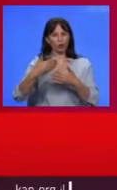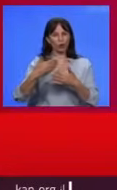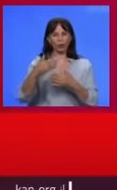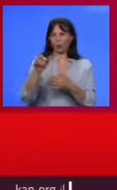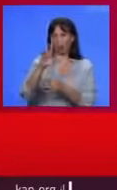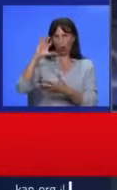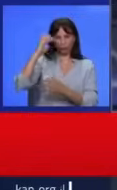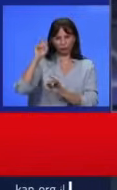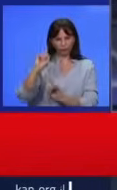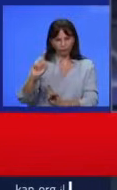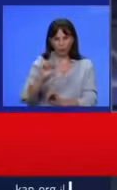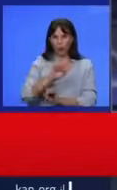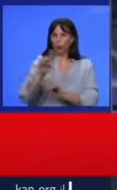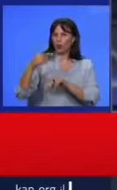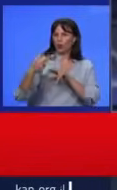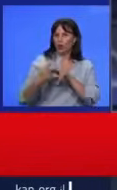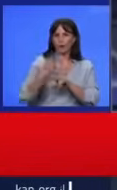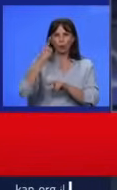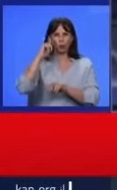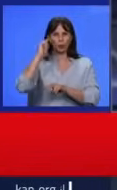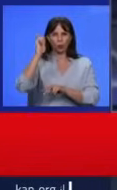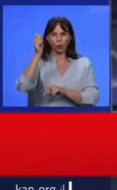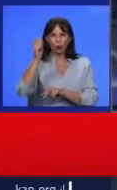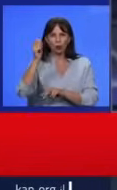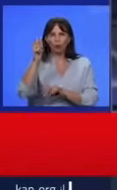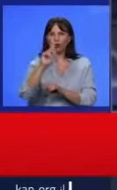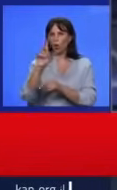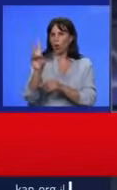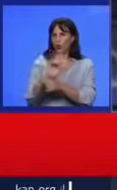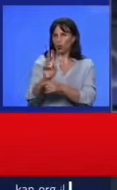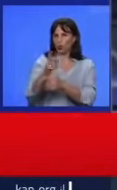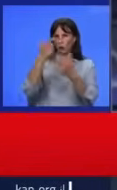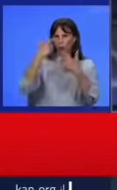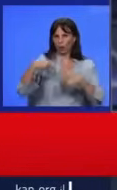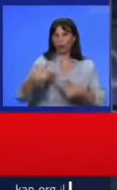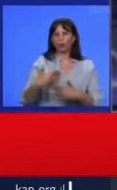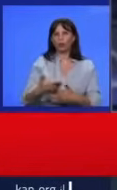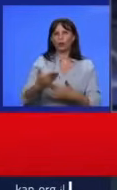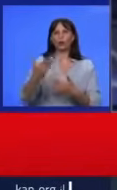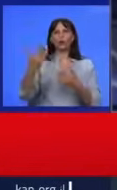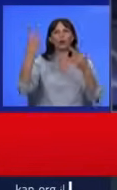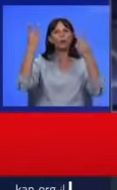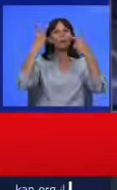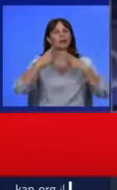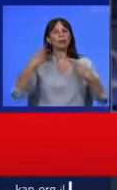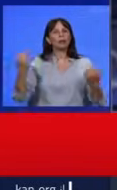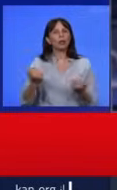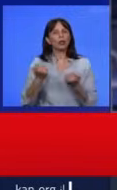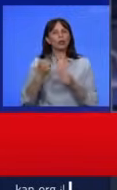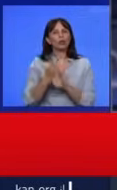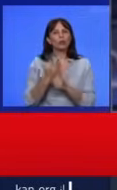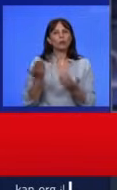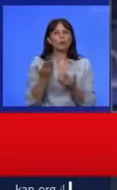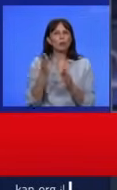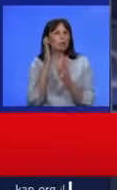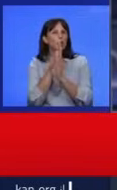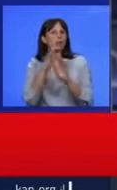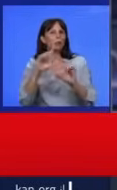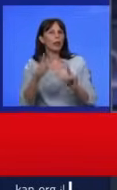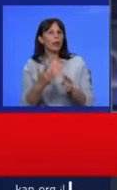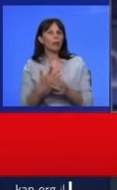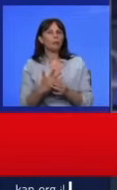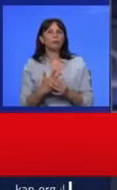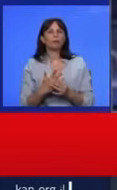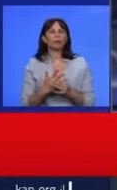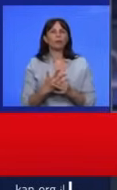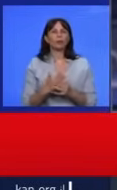הוא שפוי, מתוחכם, שאף אחד לא יעבוד עלינו. אנחנו מבינים את התרגיל שנעשה פה. מה מסתירים? למה מסתירים? חלק מהתחכום זה